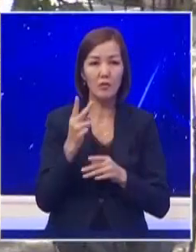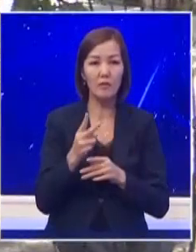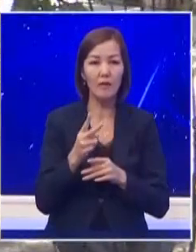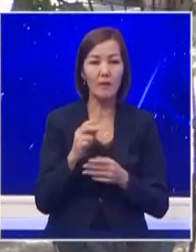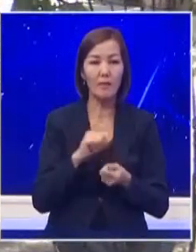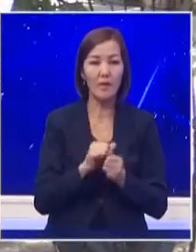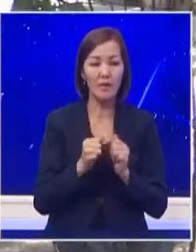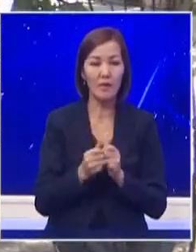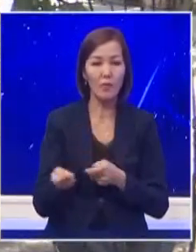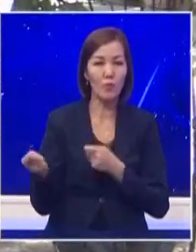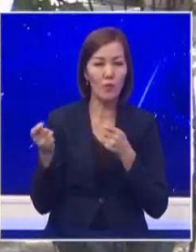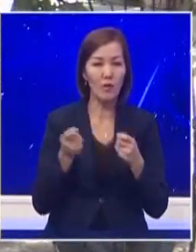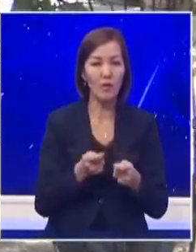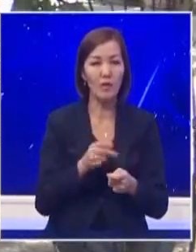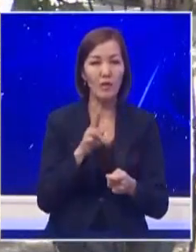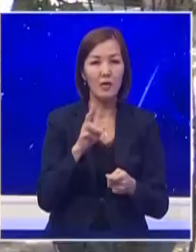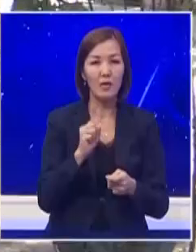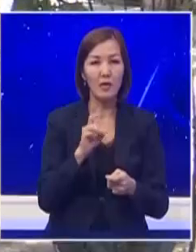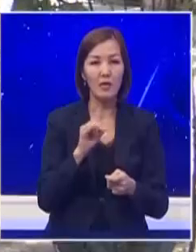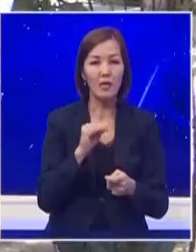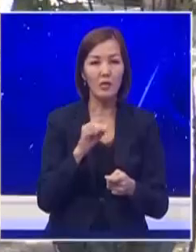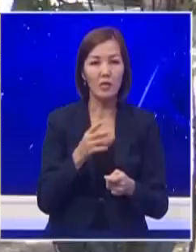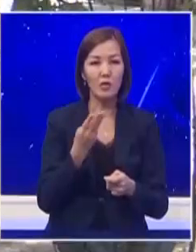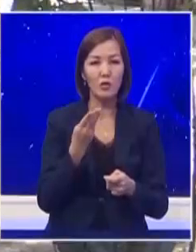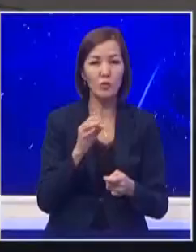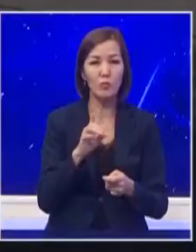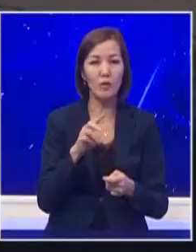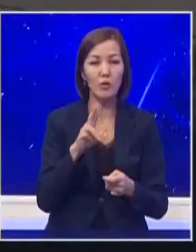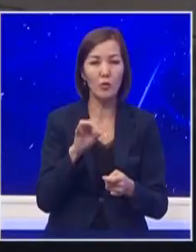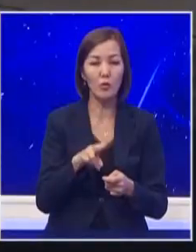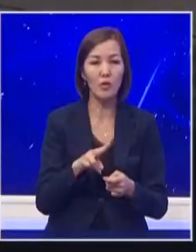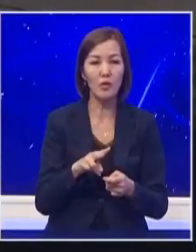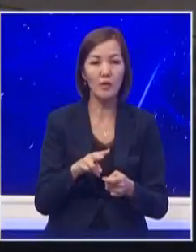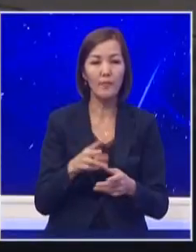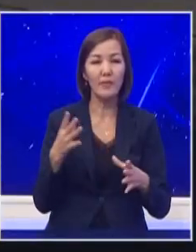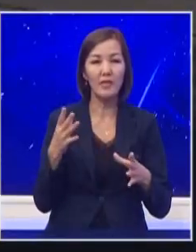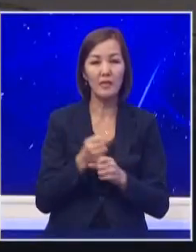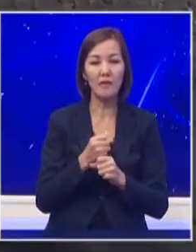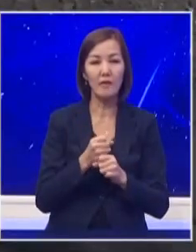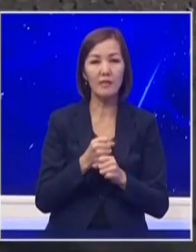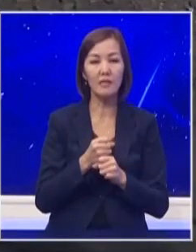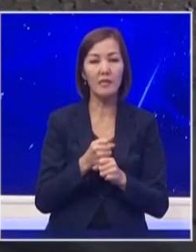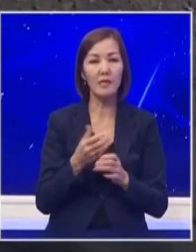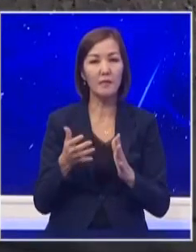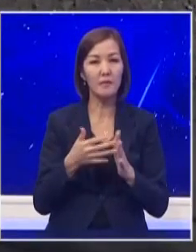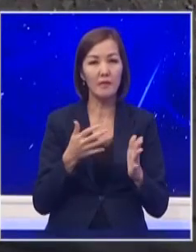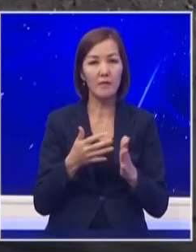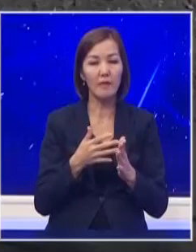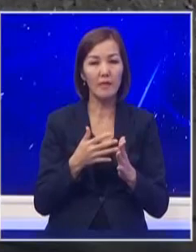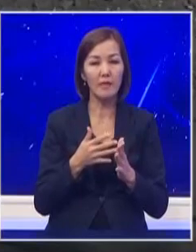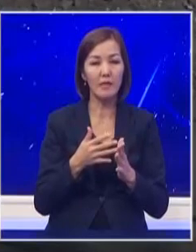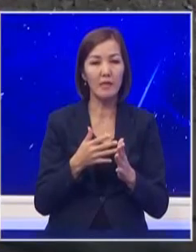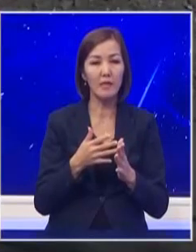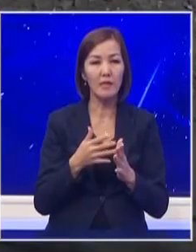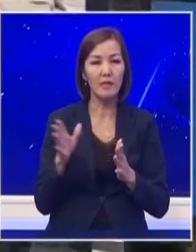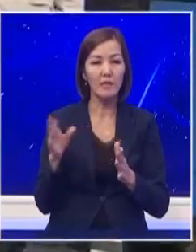Марки угля это Хороша и дефицит твердого топлива нет говорят и сами потребители